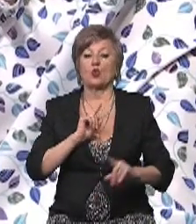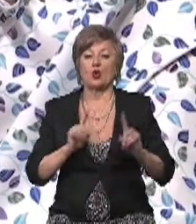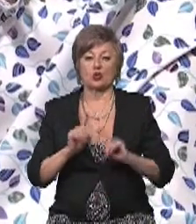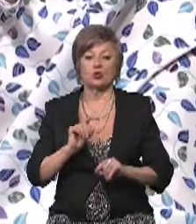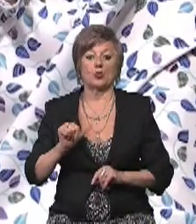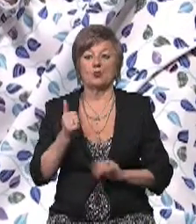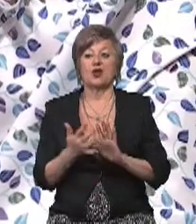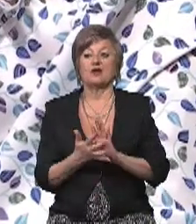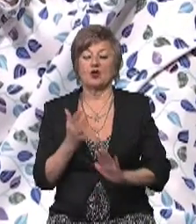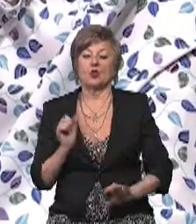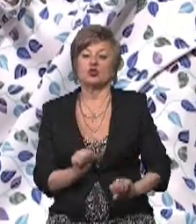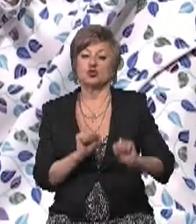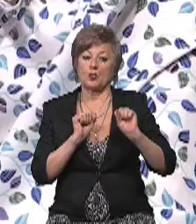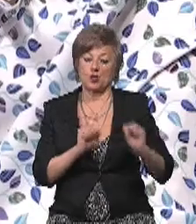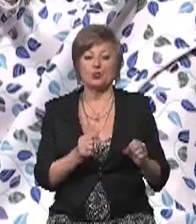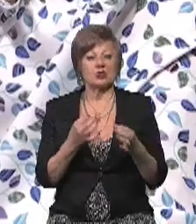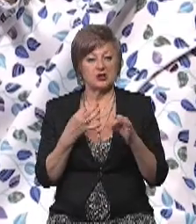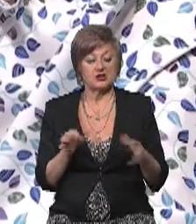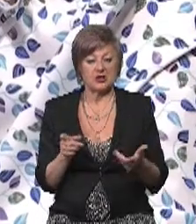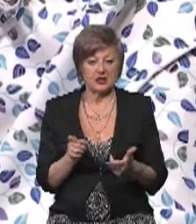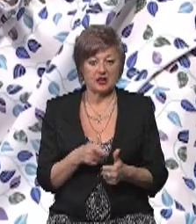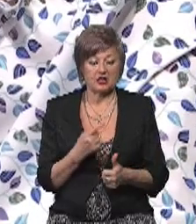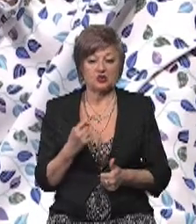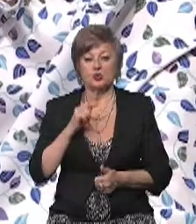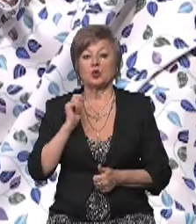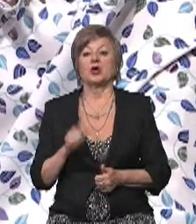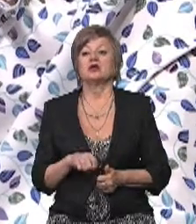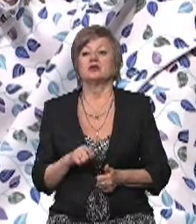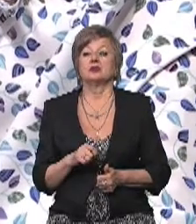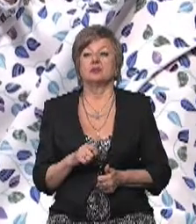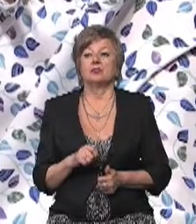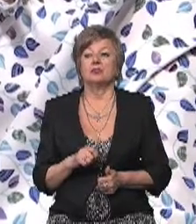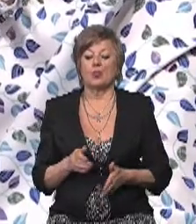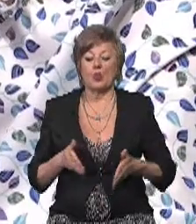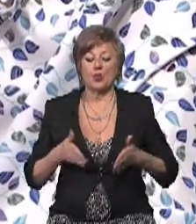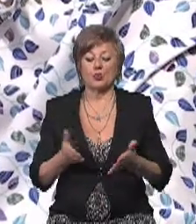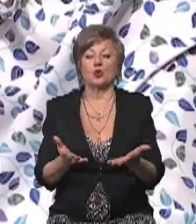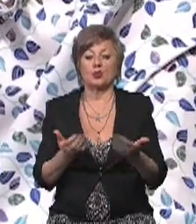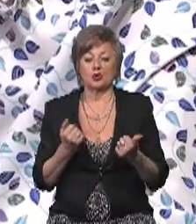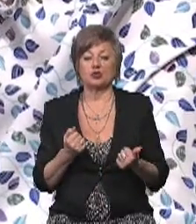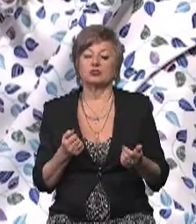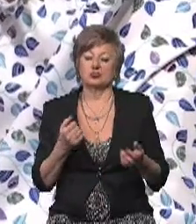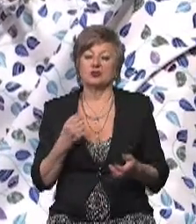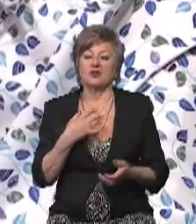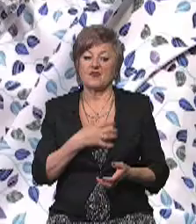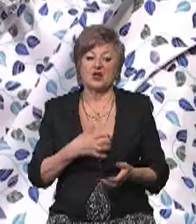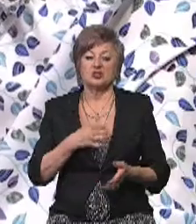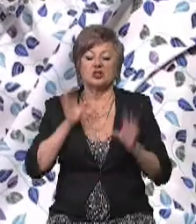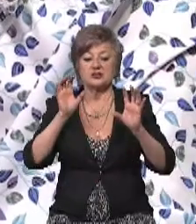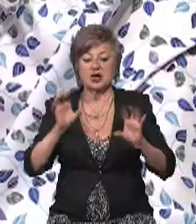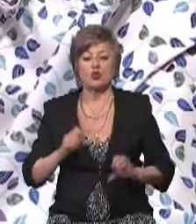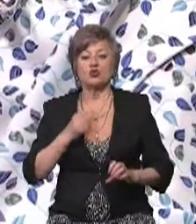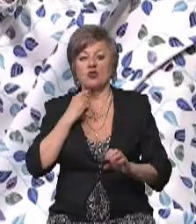першу чергу боронити незалежність нашої країни шляхом прийняття відповідних законів,